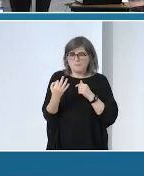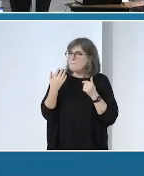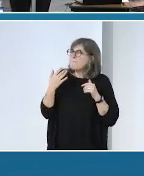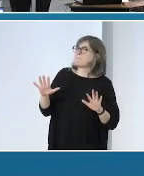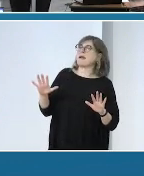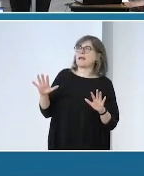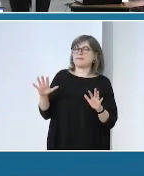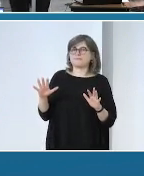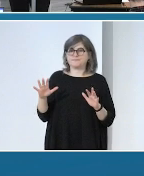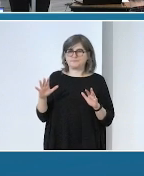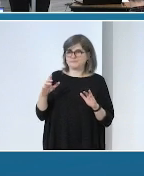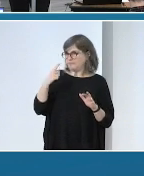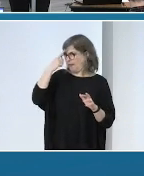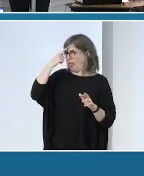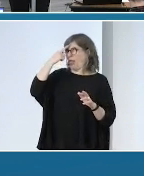plus